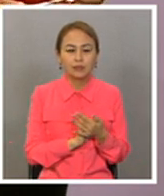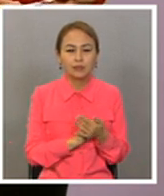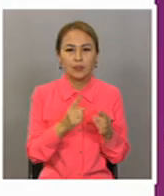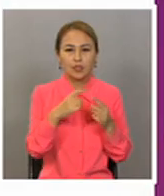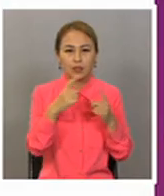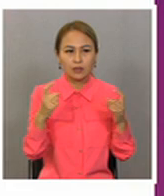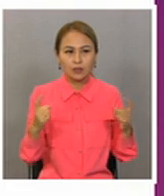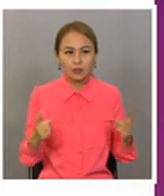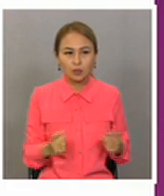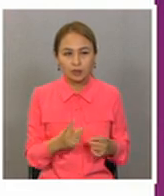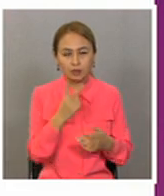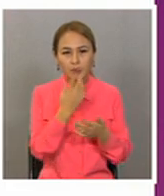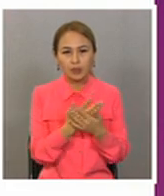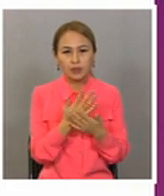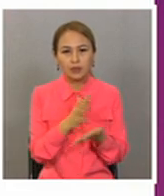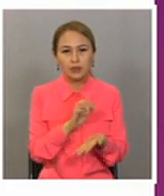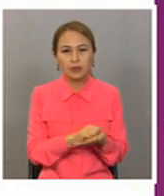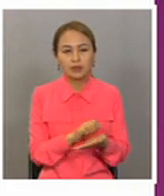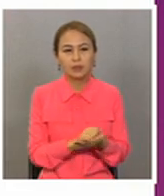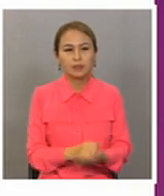Кестеле өнермен айналысады.